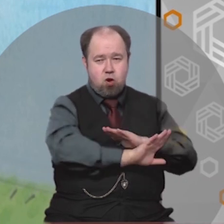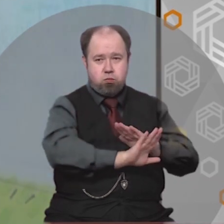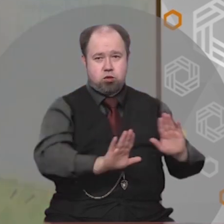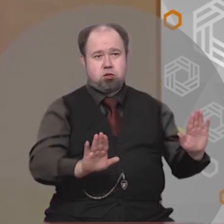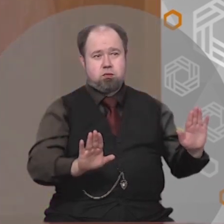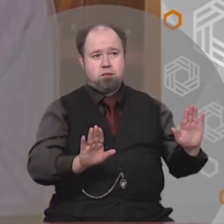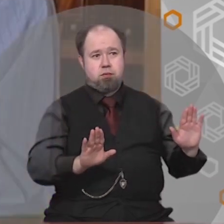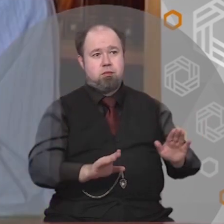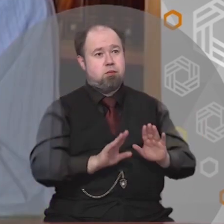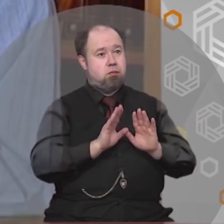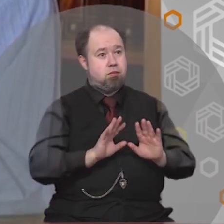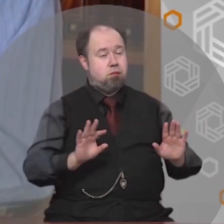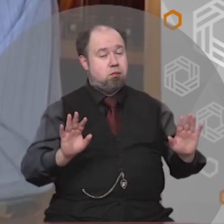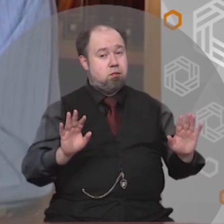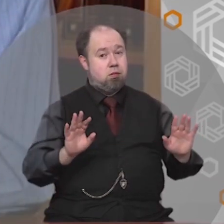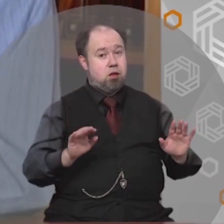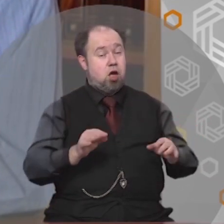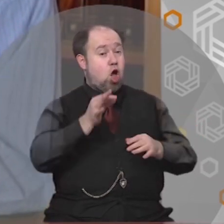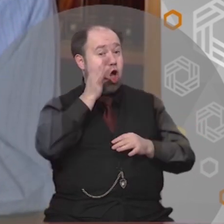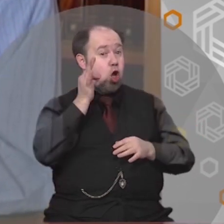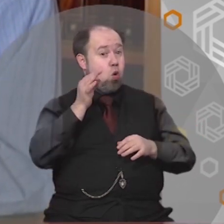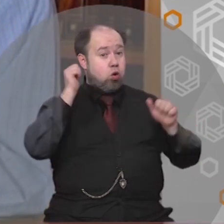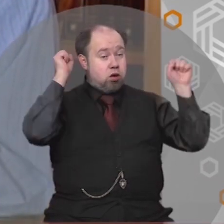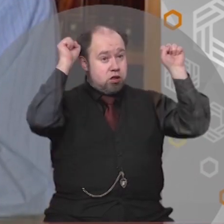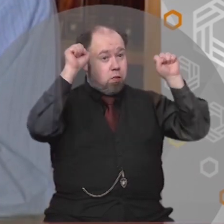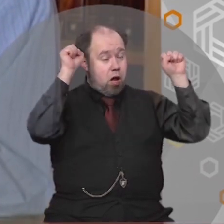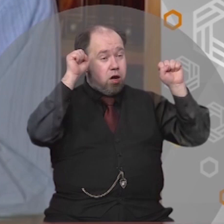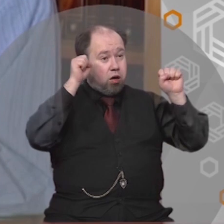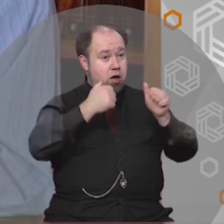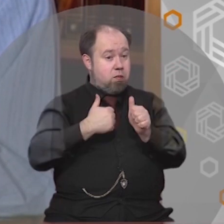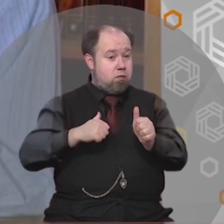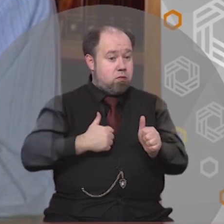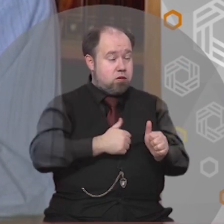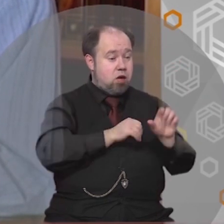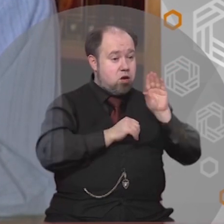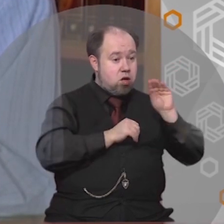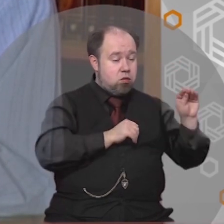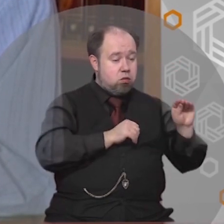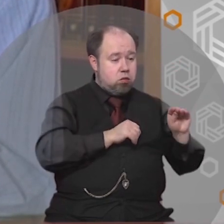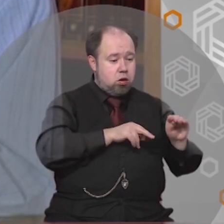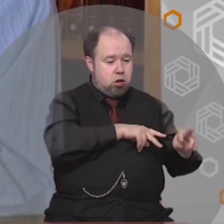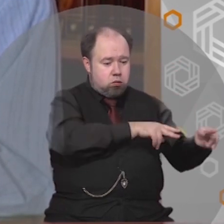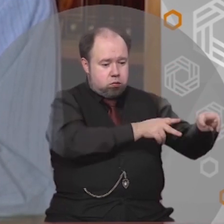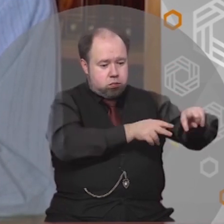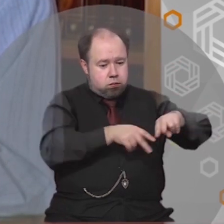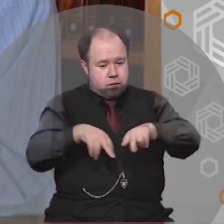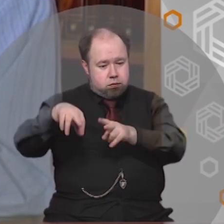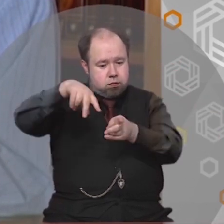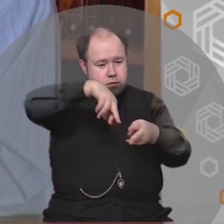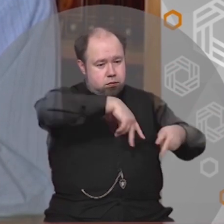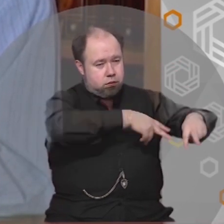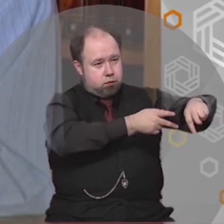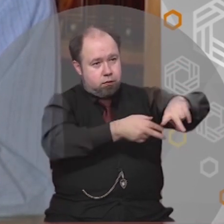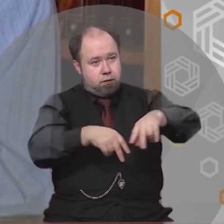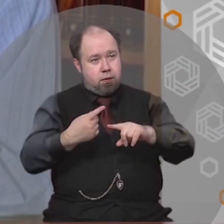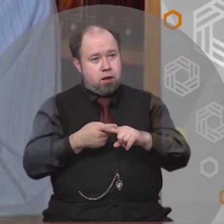Вау!» И кот с бараном пошли следом за дружком. Долго они ходили по двору.